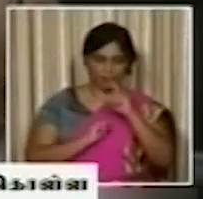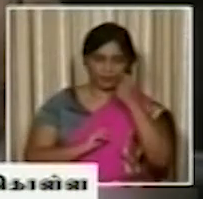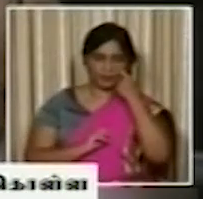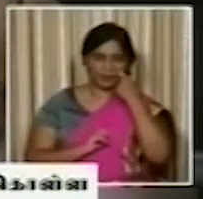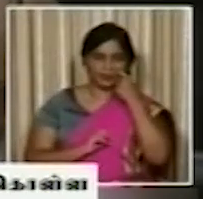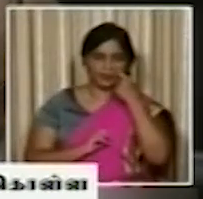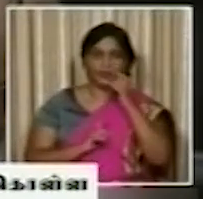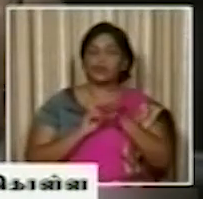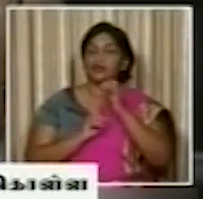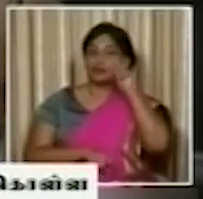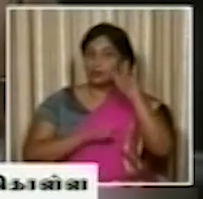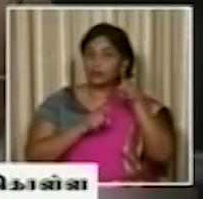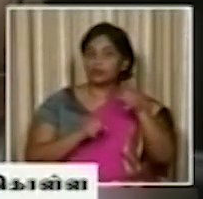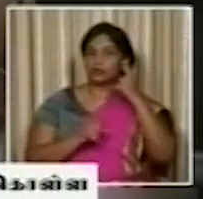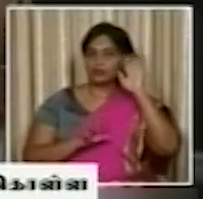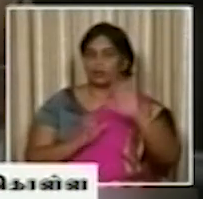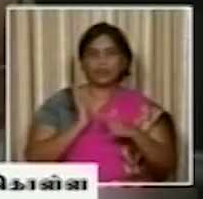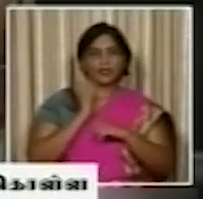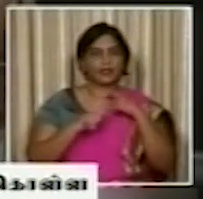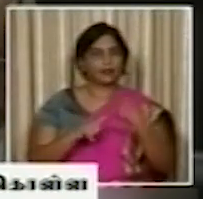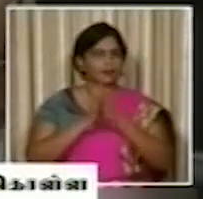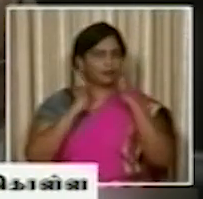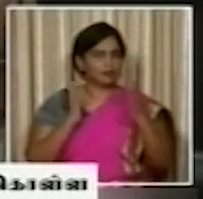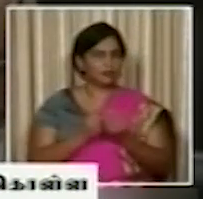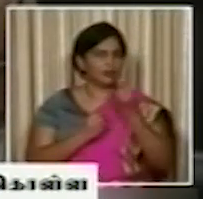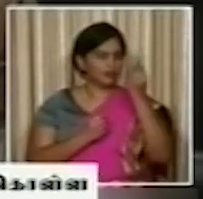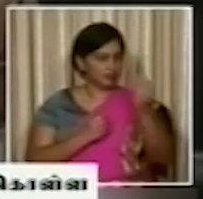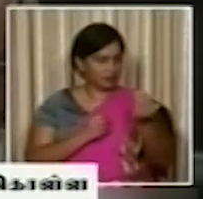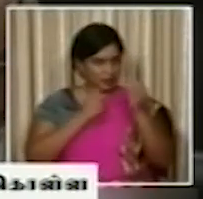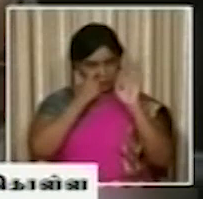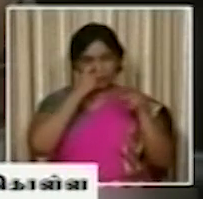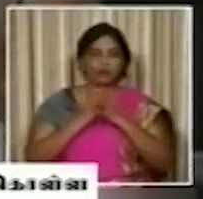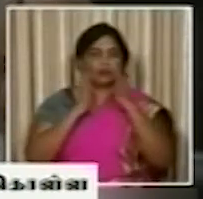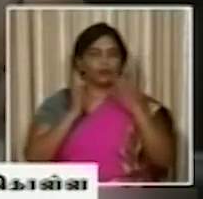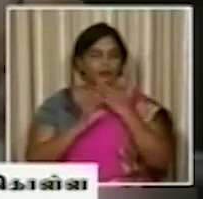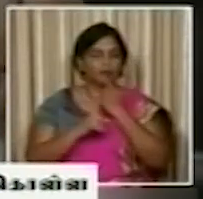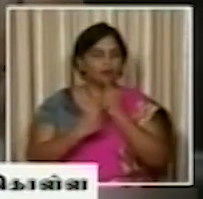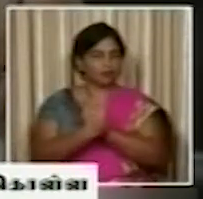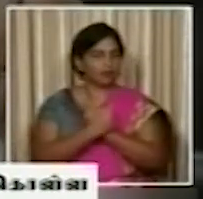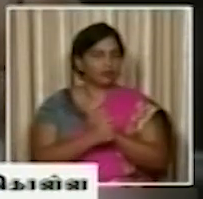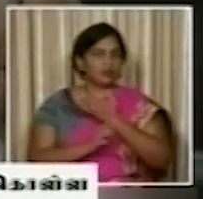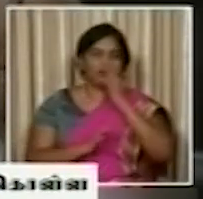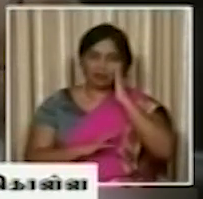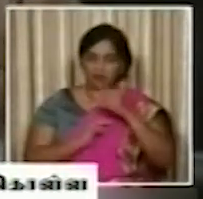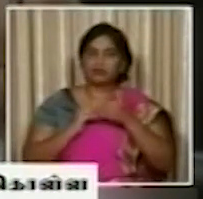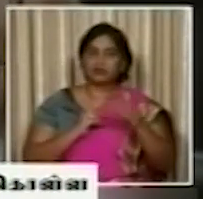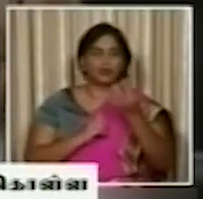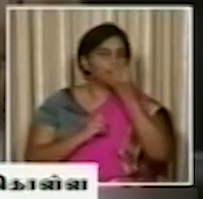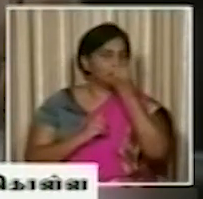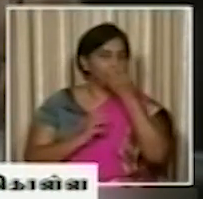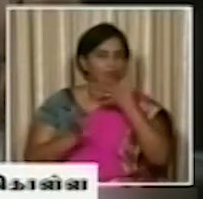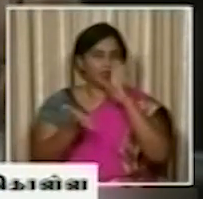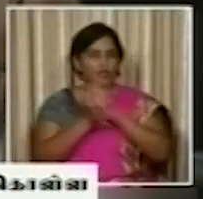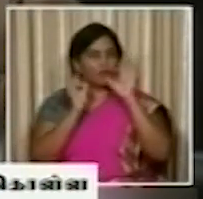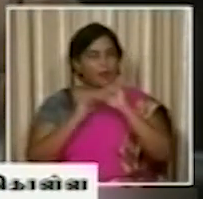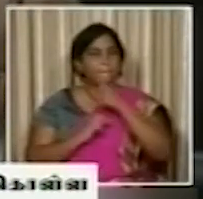இன்று நமது நாடு ஓரளவு பொருளாதார ஸ்திரத்தன்மையை அடைந்துள்ளது என்பதை அனைவரும் ஏற்றுக்கொள்கின்றார்கள். எனினும் இதனை ஏற்றுக்கொண்டதாக காட்டிக்கொள்ளாமல் நாம்